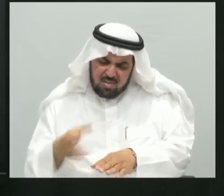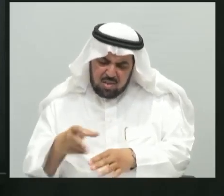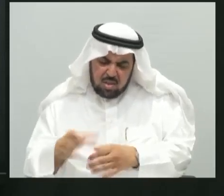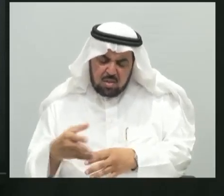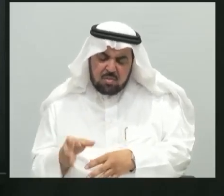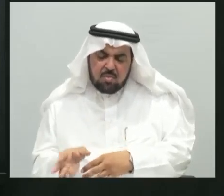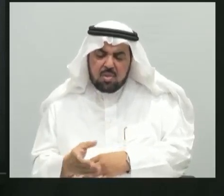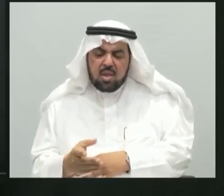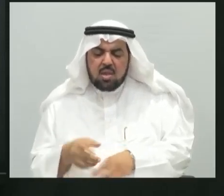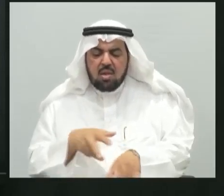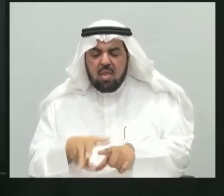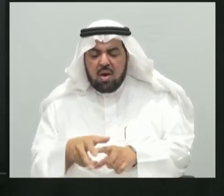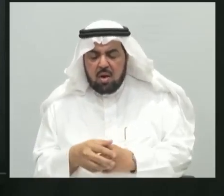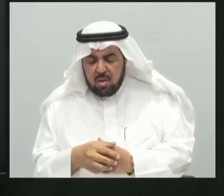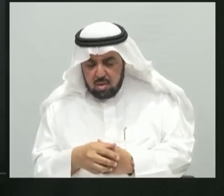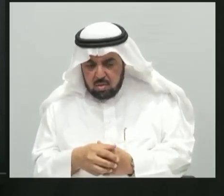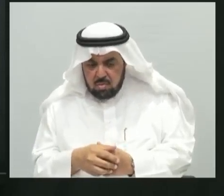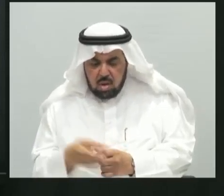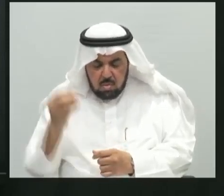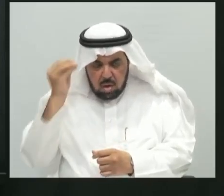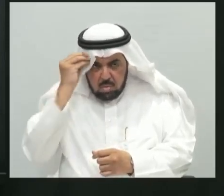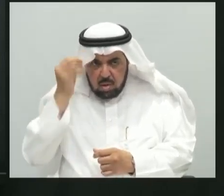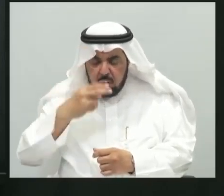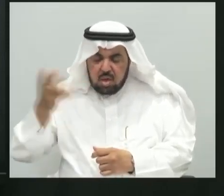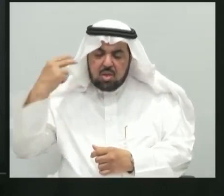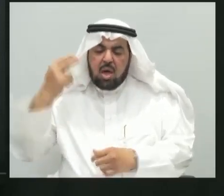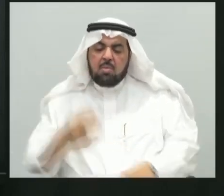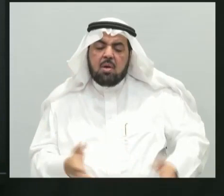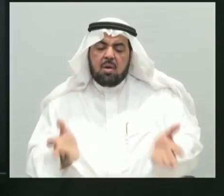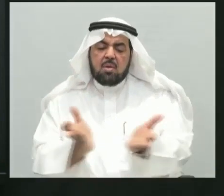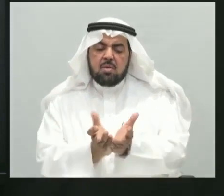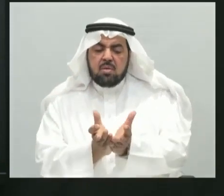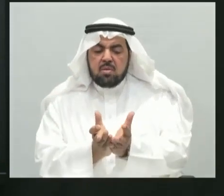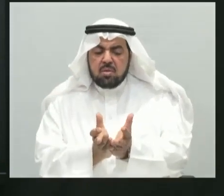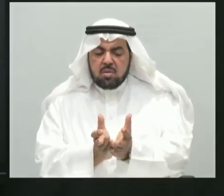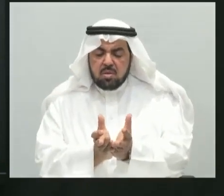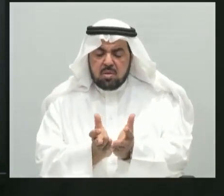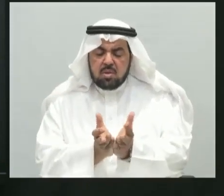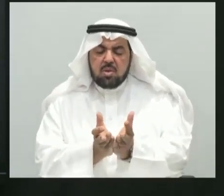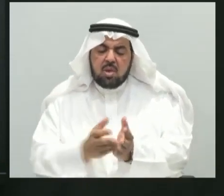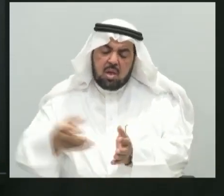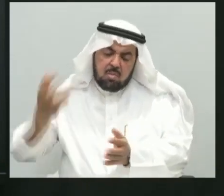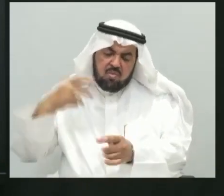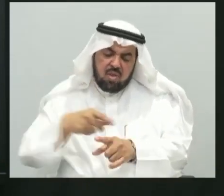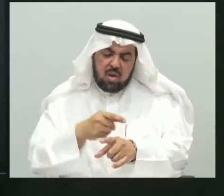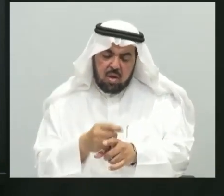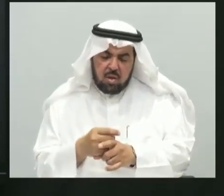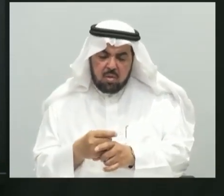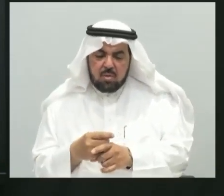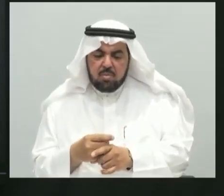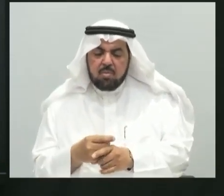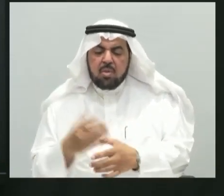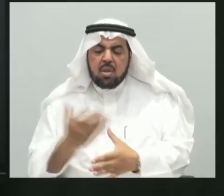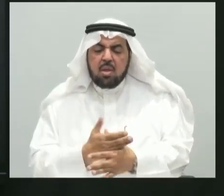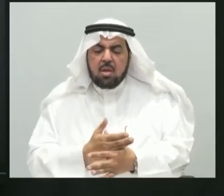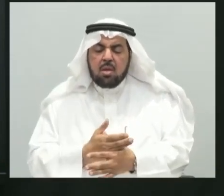الحشرات الضاره فمن خلال معلوماتنا السابقه عن درسنا في عن دروسنا في المفصليات لماذا